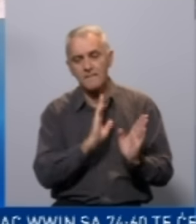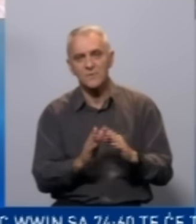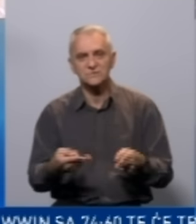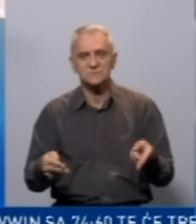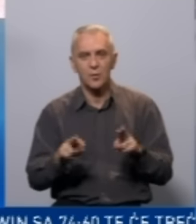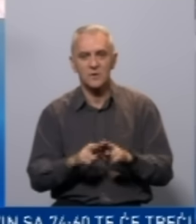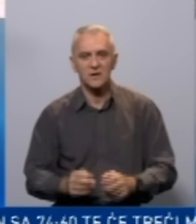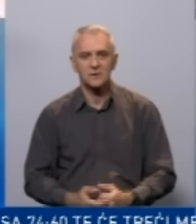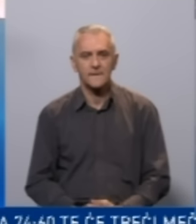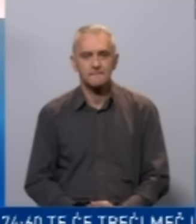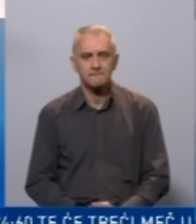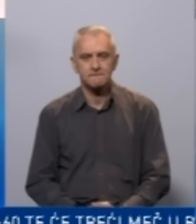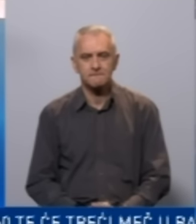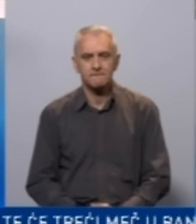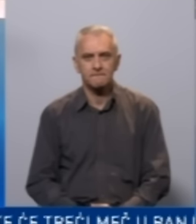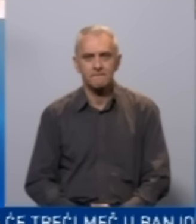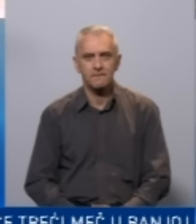pomirenja?